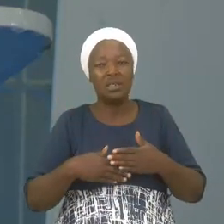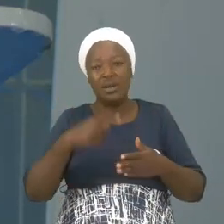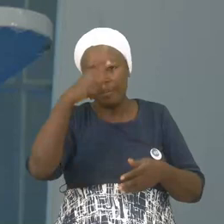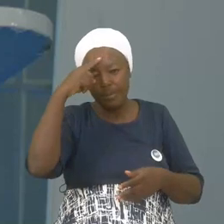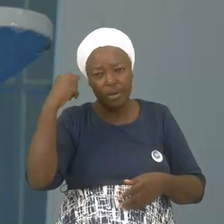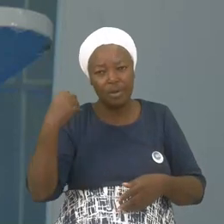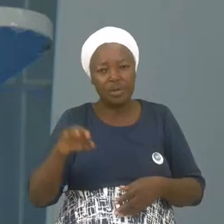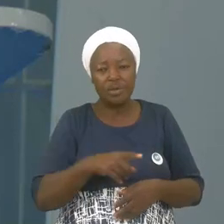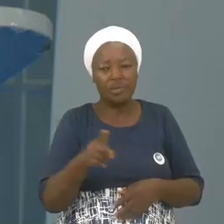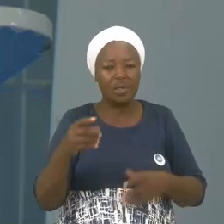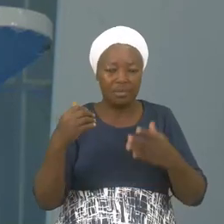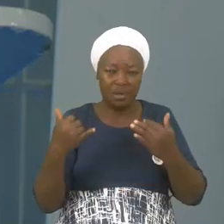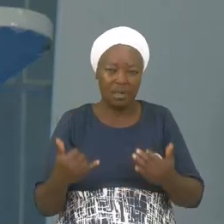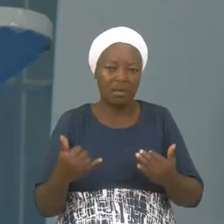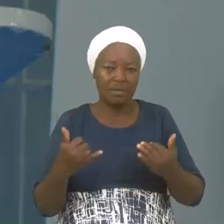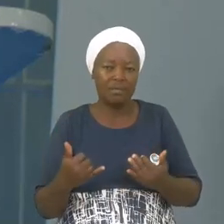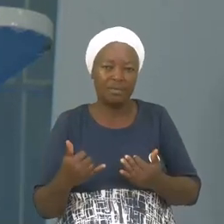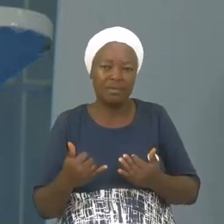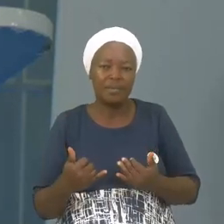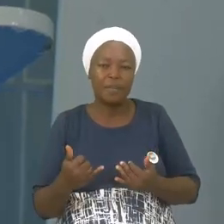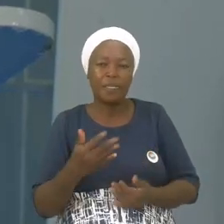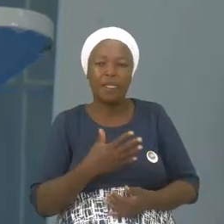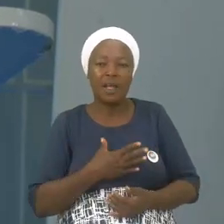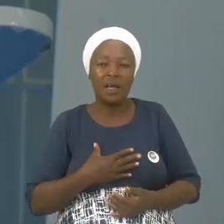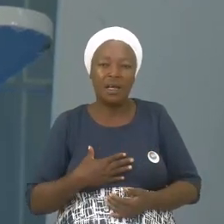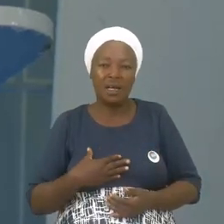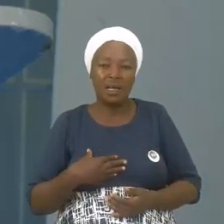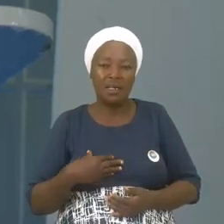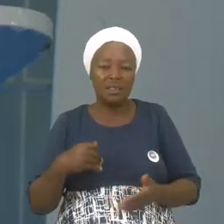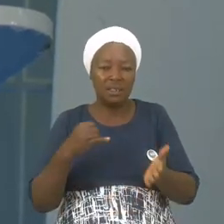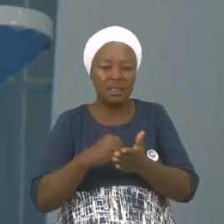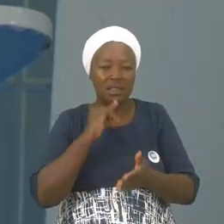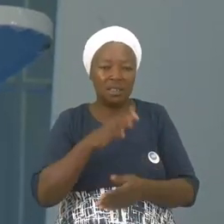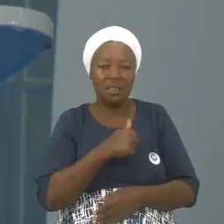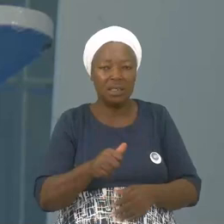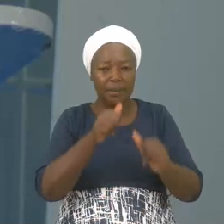Occupons-nous de tout le monde, parce que tout le monde, parce que le ciel s'est réjoui pour eux.